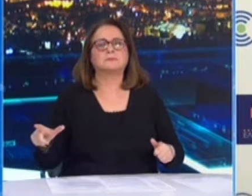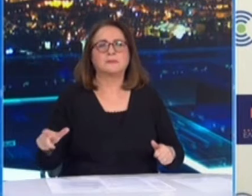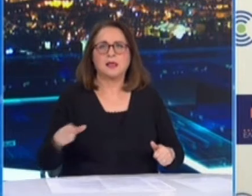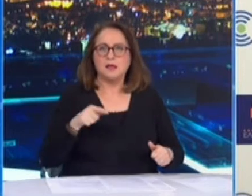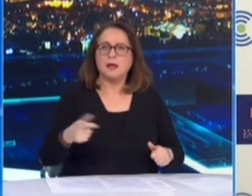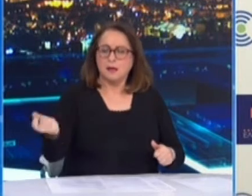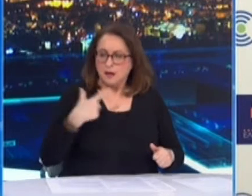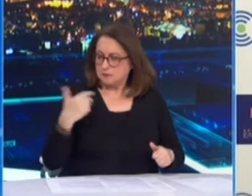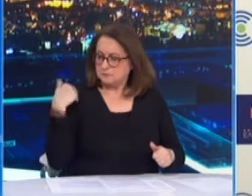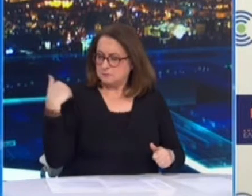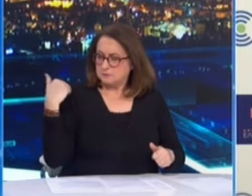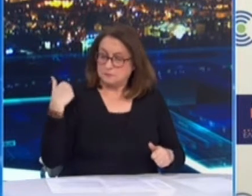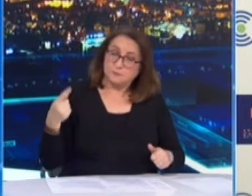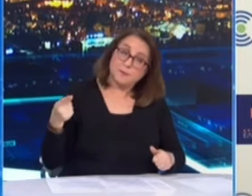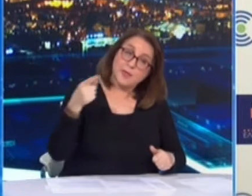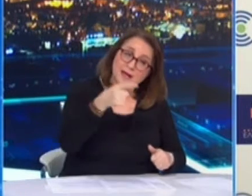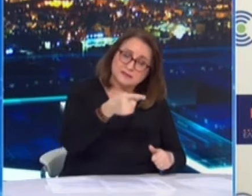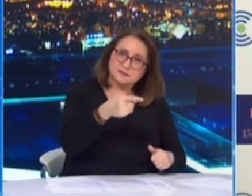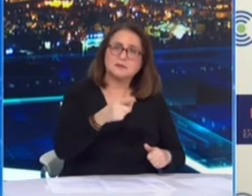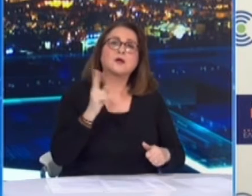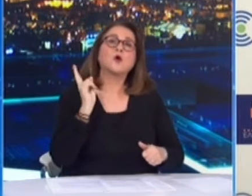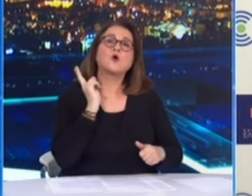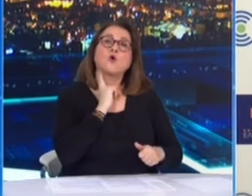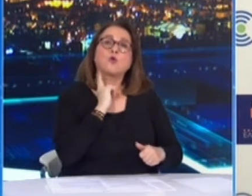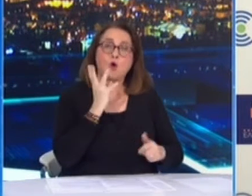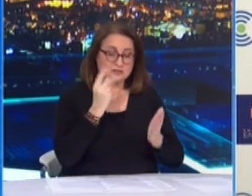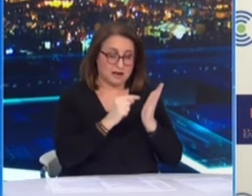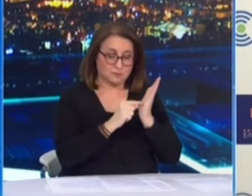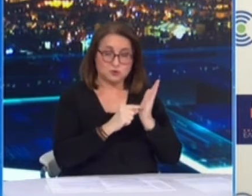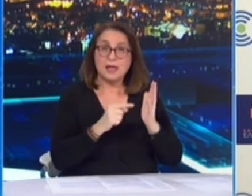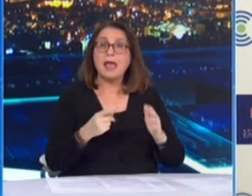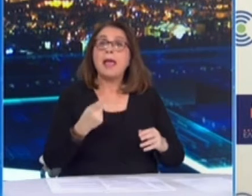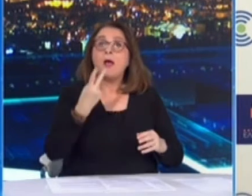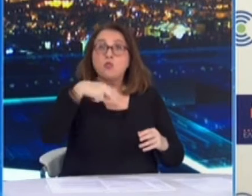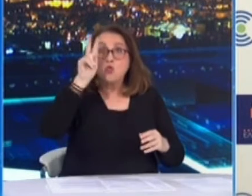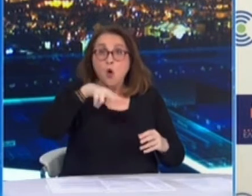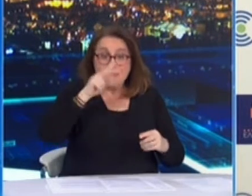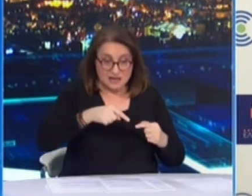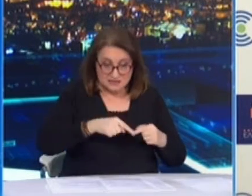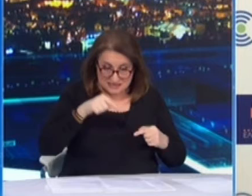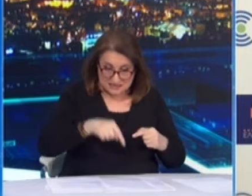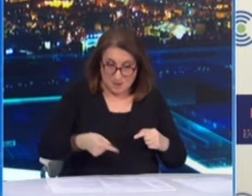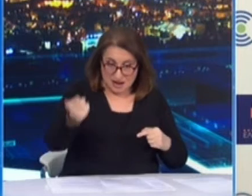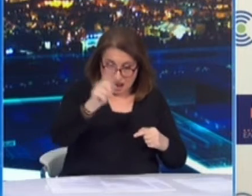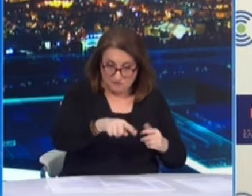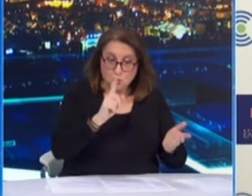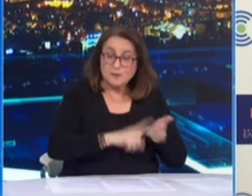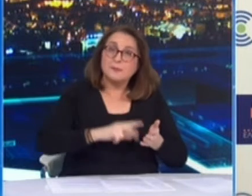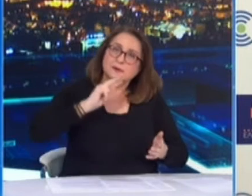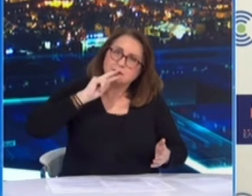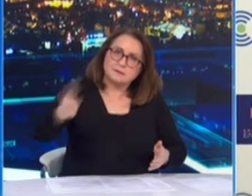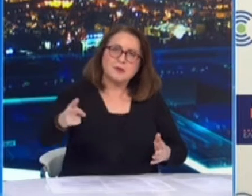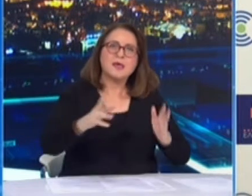ώρες, τα μηνύματα θα περιλαμβάνουν έναν κωδικό. Θα πρέπει να απαντήσει στο